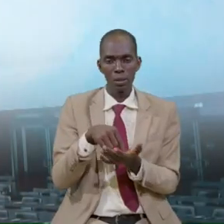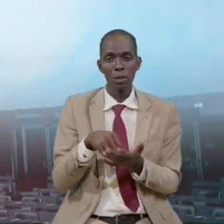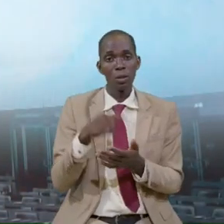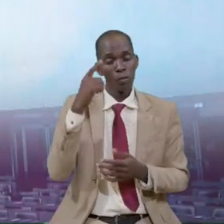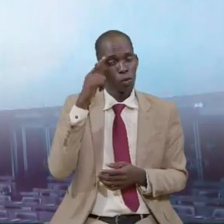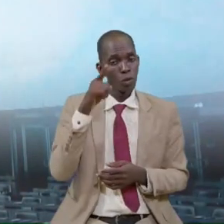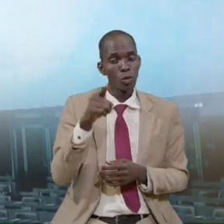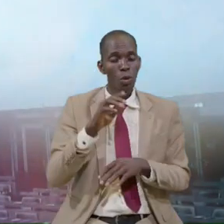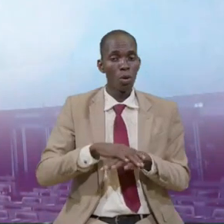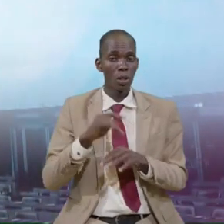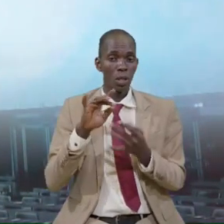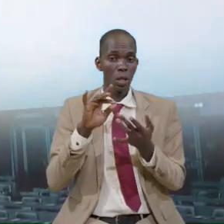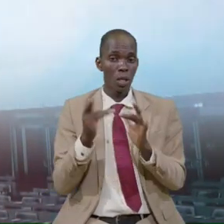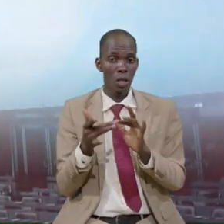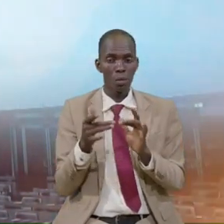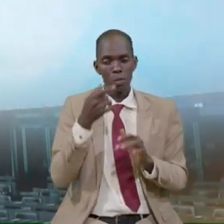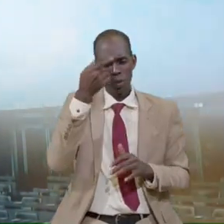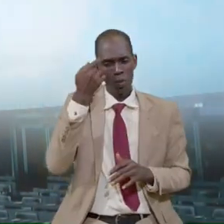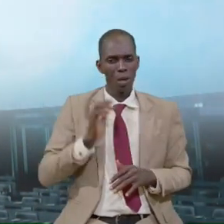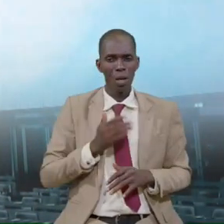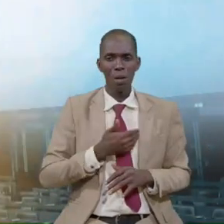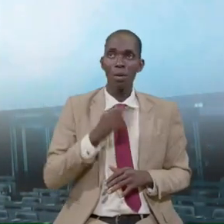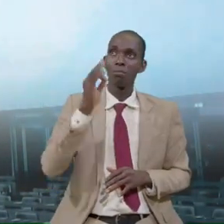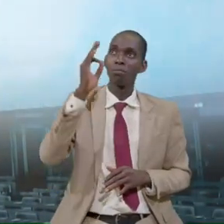qui sont en ligne, parce que tu dois savoir que